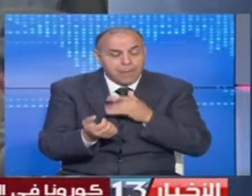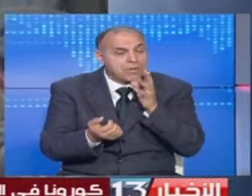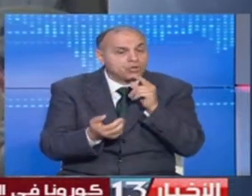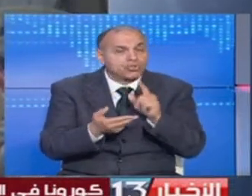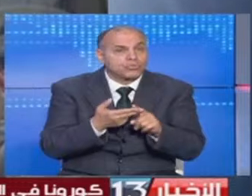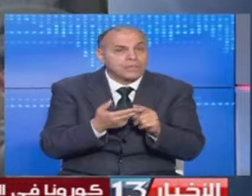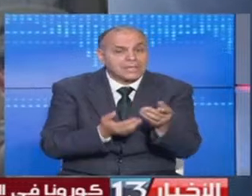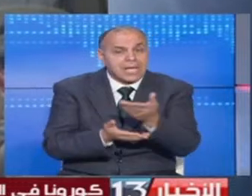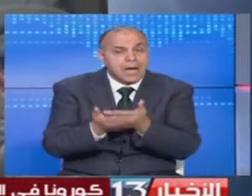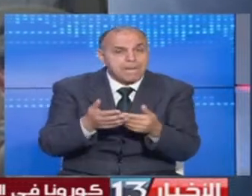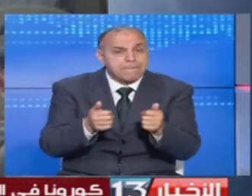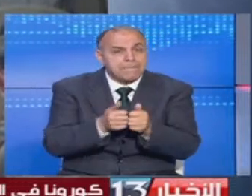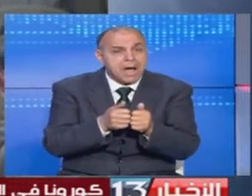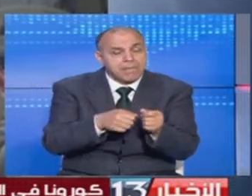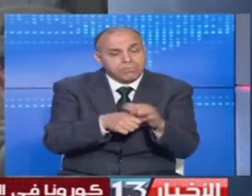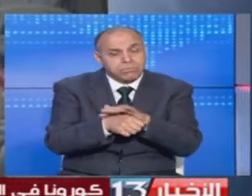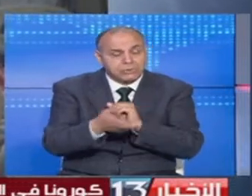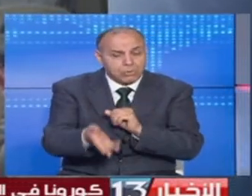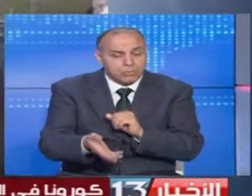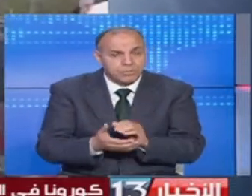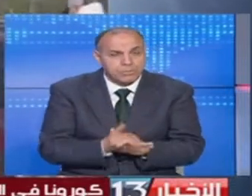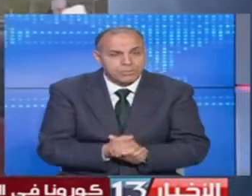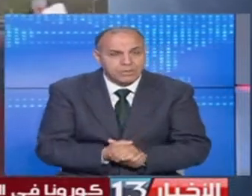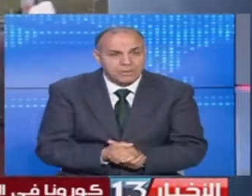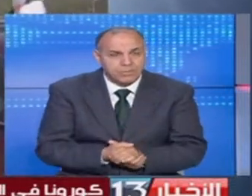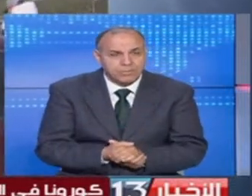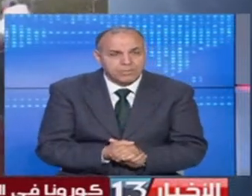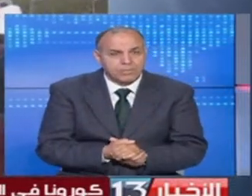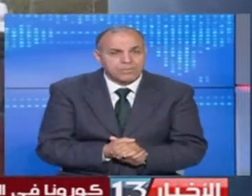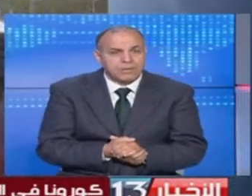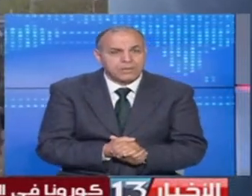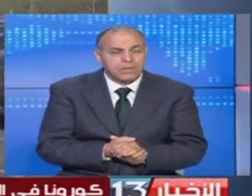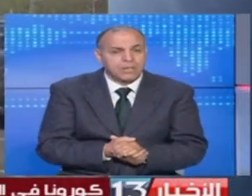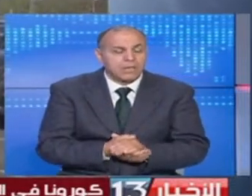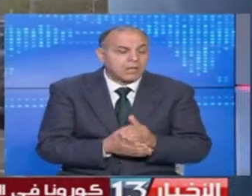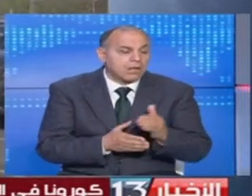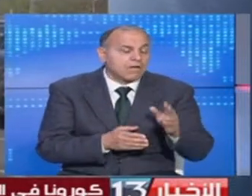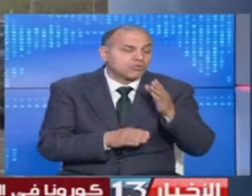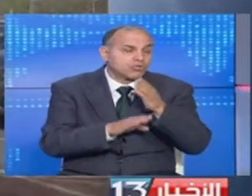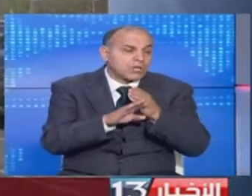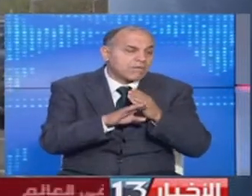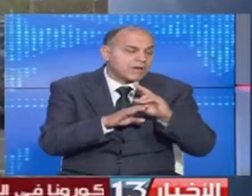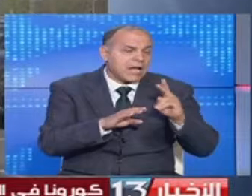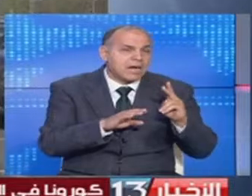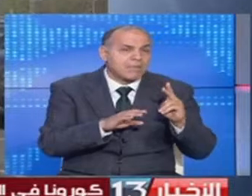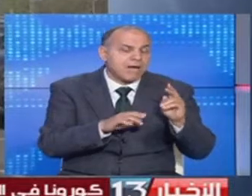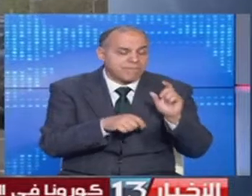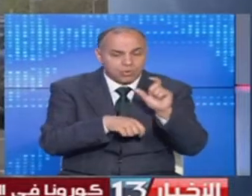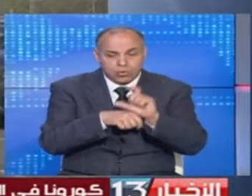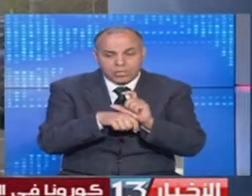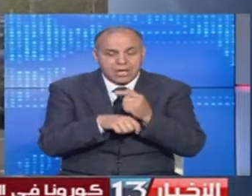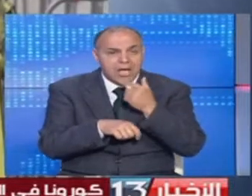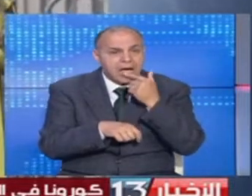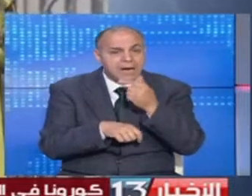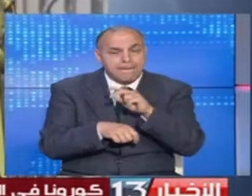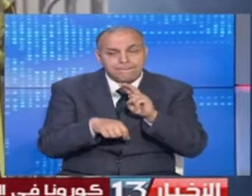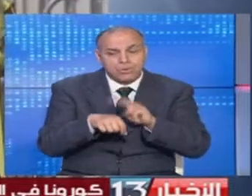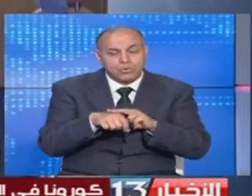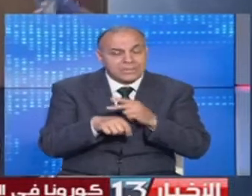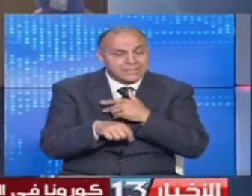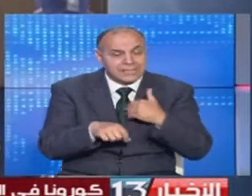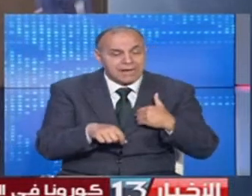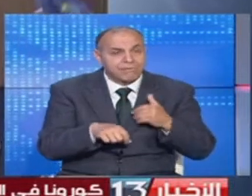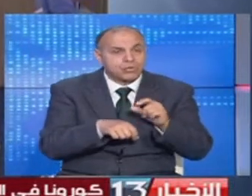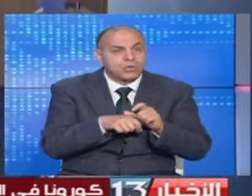التعامل مع هذه الوضعيه وفي الشطر الاخر من العالم وتحديدا في تركيا اعلنت السلطات الصحيه